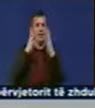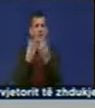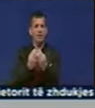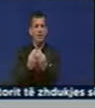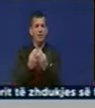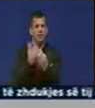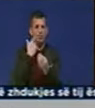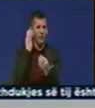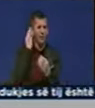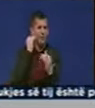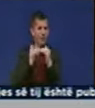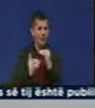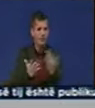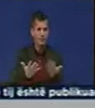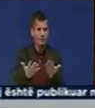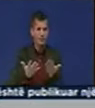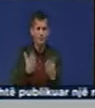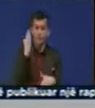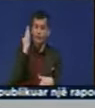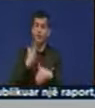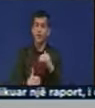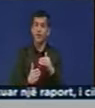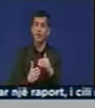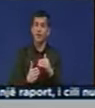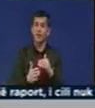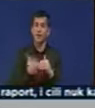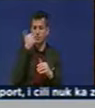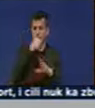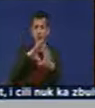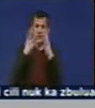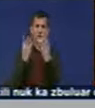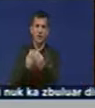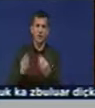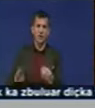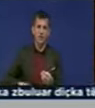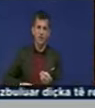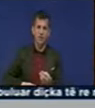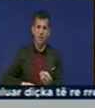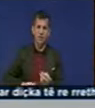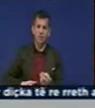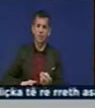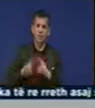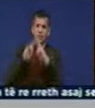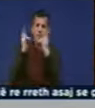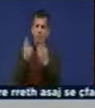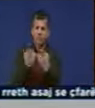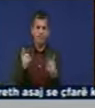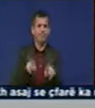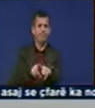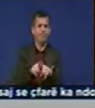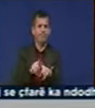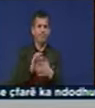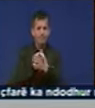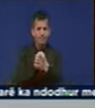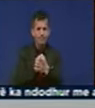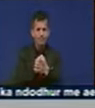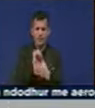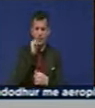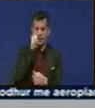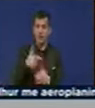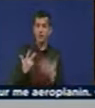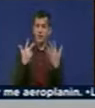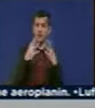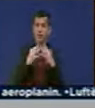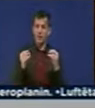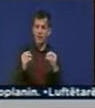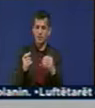të qytetarëve. Në fund, më lejoni që të gjitha grave, kudo që janë, t'ju uroj këtë ditë me shpresë se me